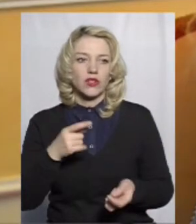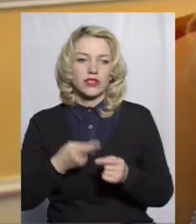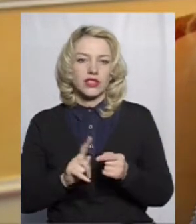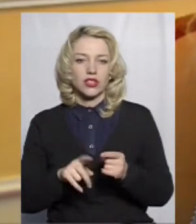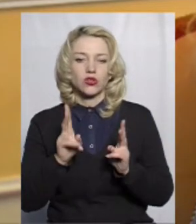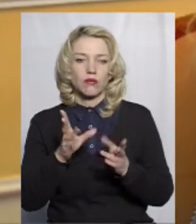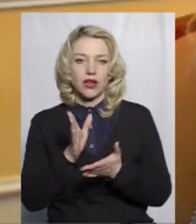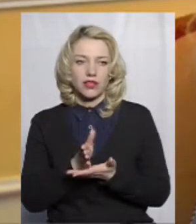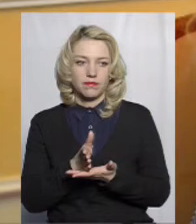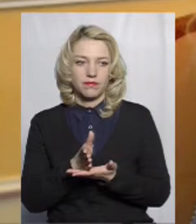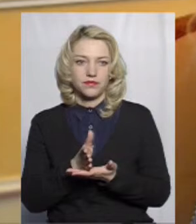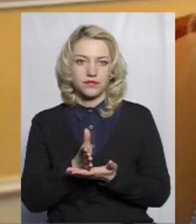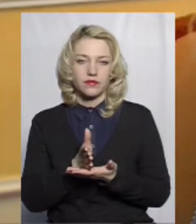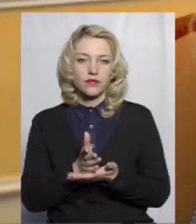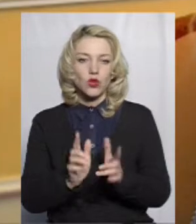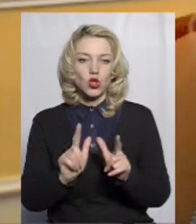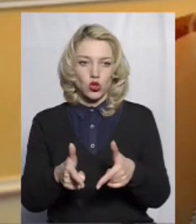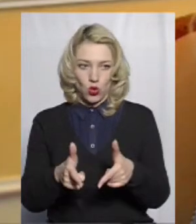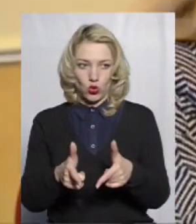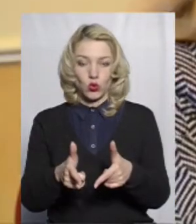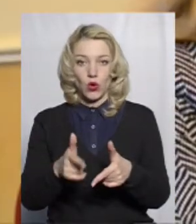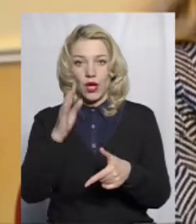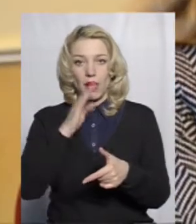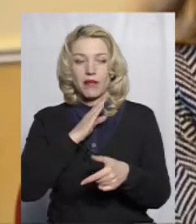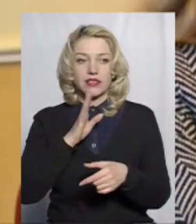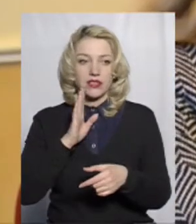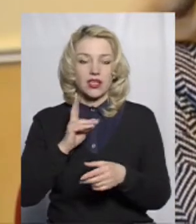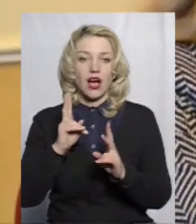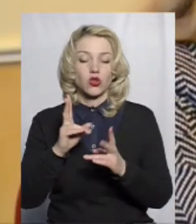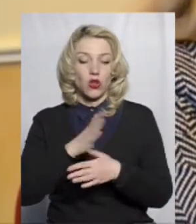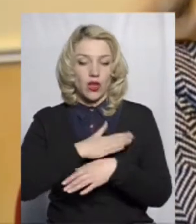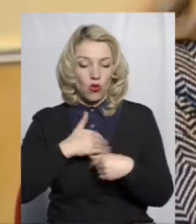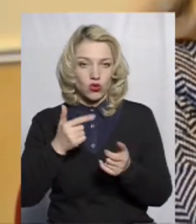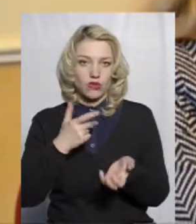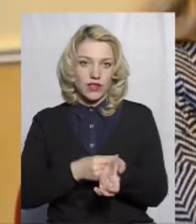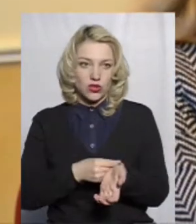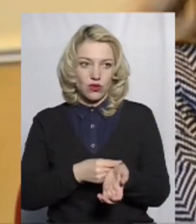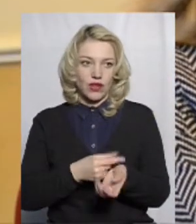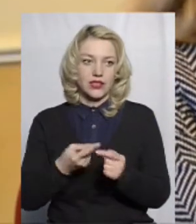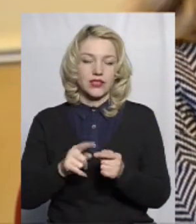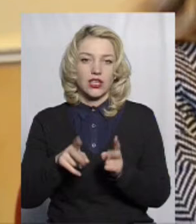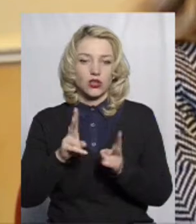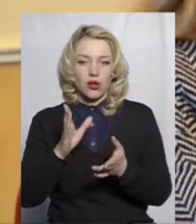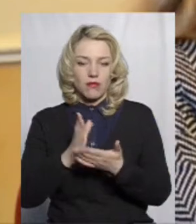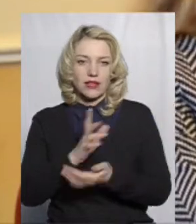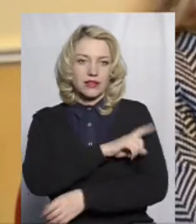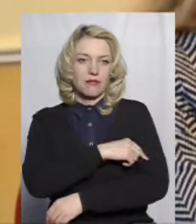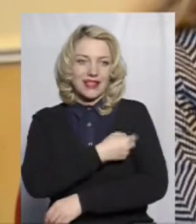які мають згоду батьків, а ті, які не хочуть вакцинуватися, ті, які мають